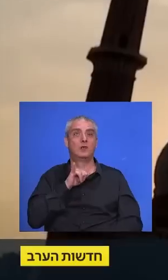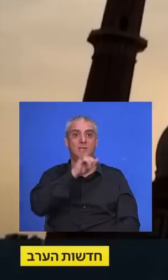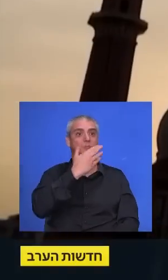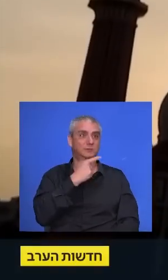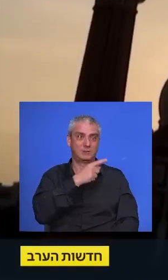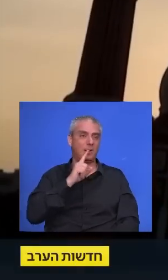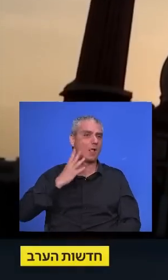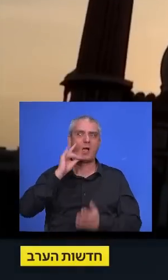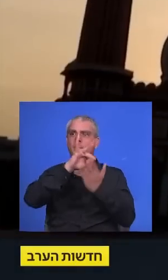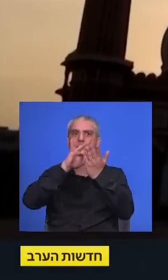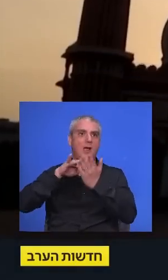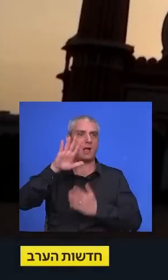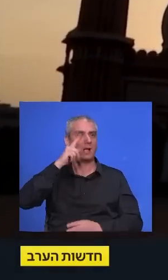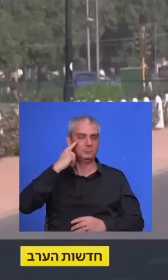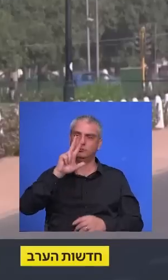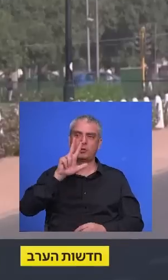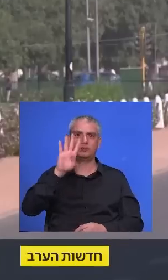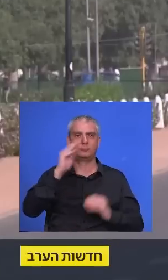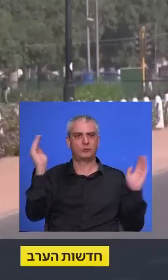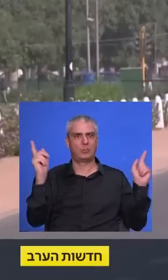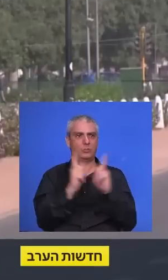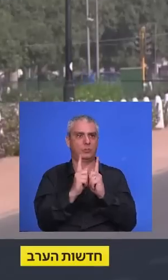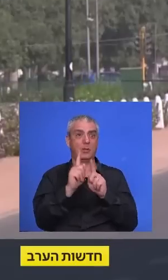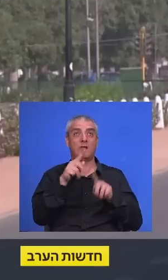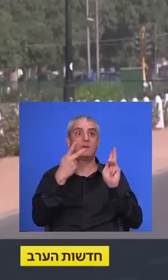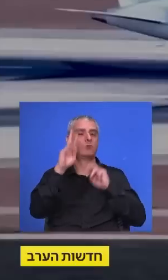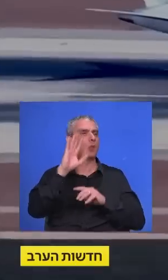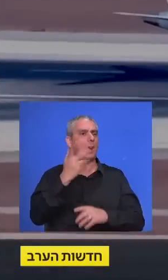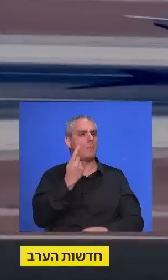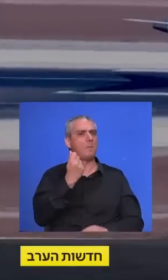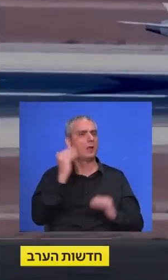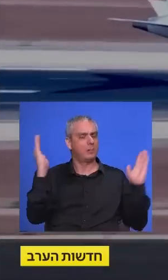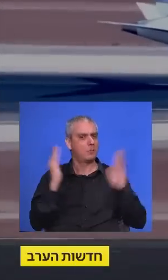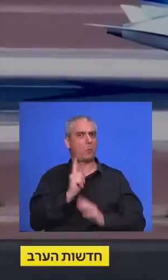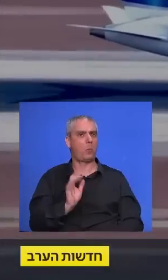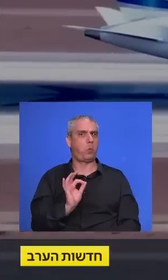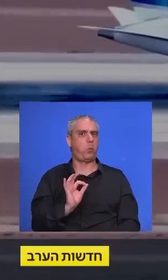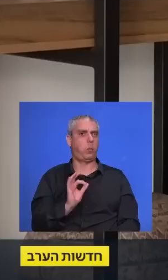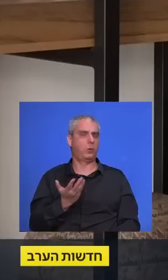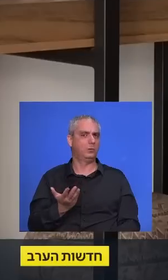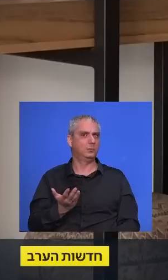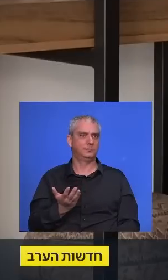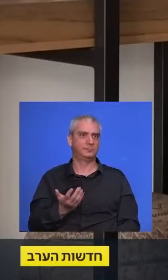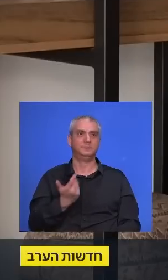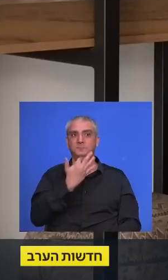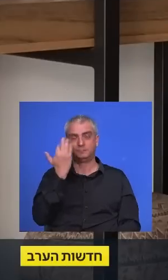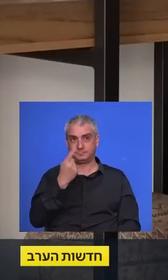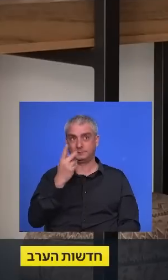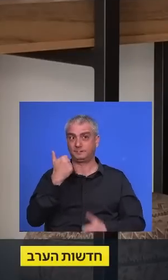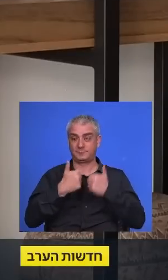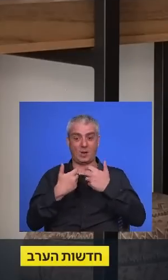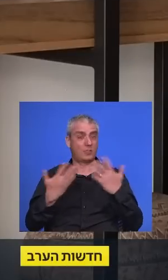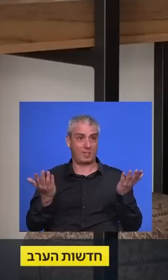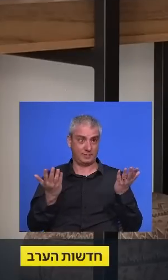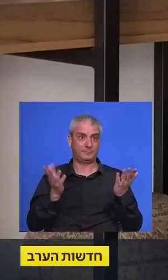ליעדים רבים באסיה בשלוש עד ארבע שעות, לעתים גם יותר. אבל למה המחירים לא נחתכים? ברור שכשאין תחרות